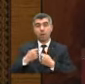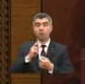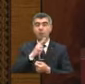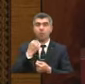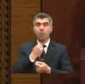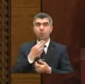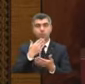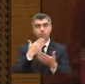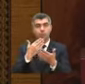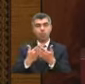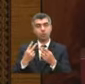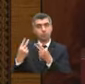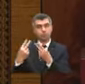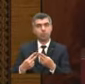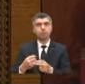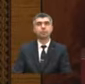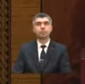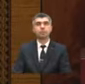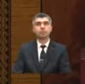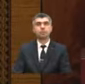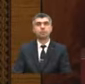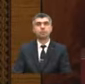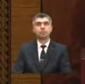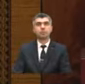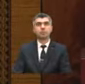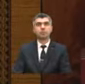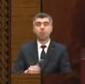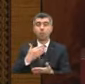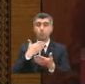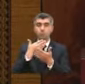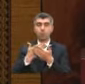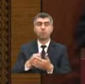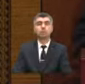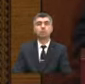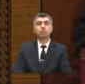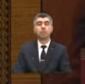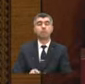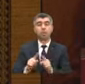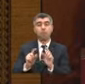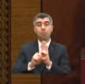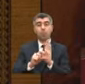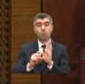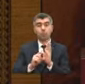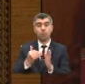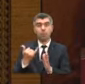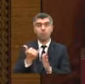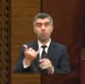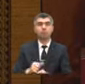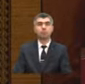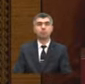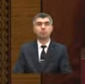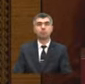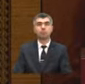على الحضور، شكرا على هذا العرض الذي تناول موضوع هام